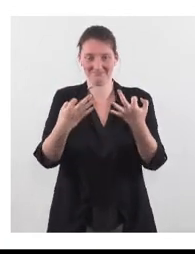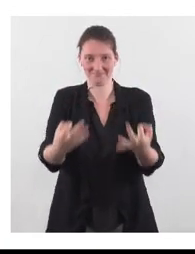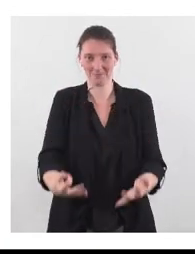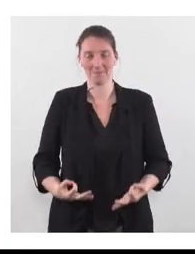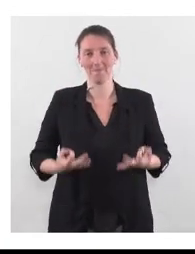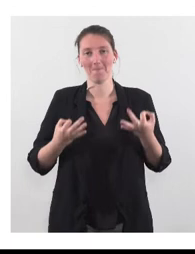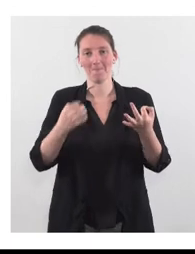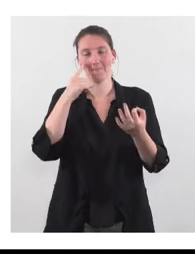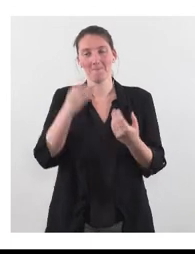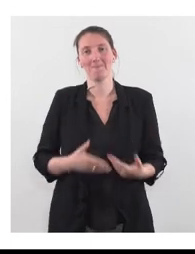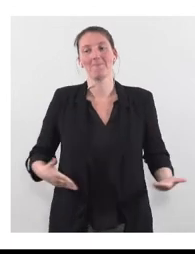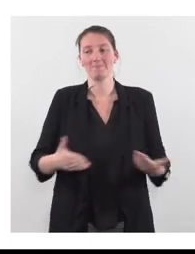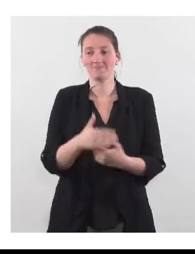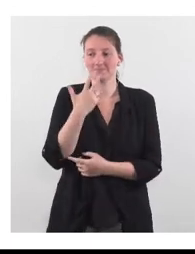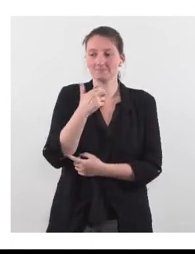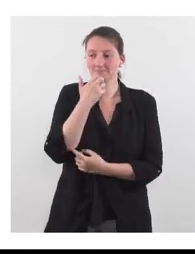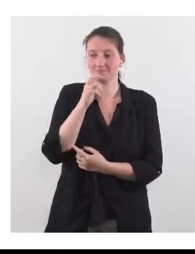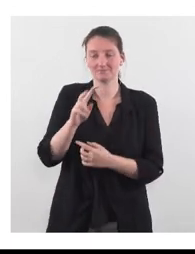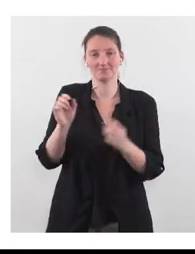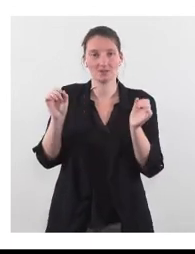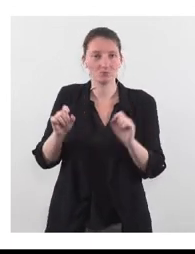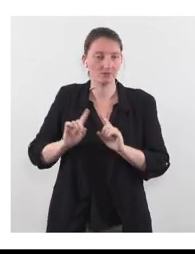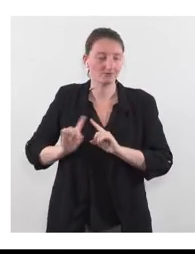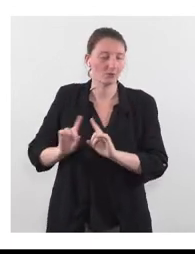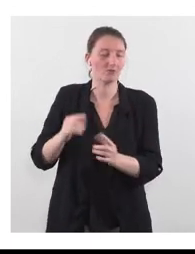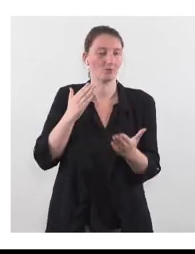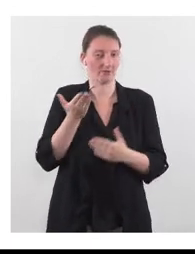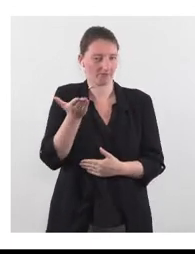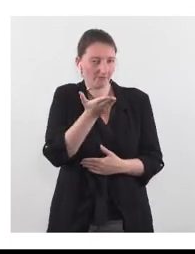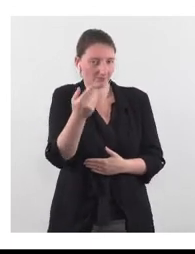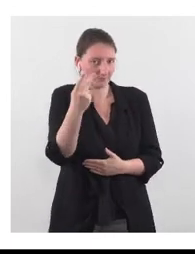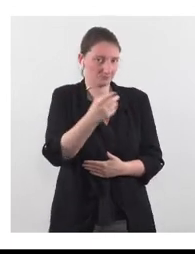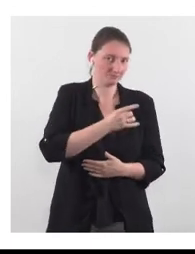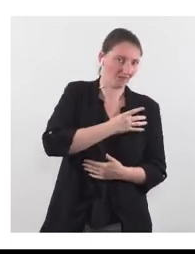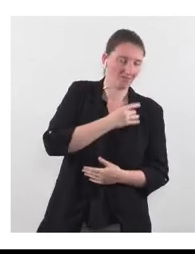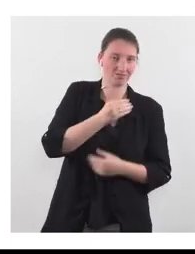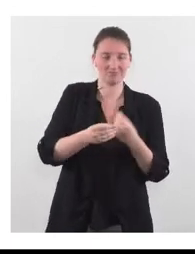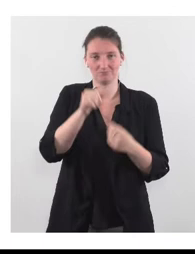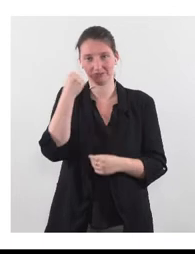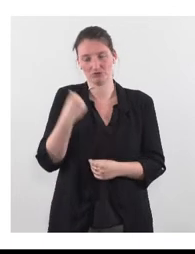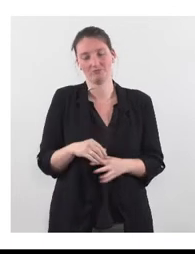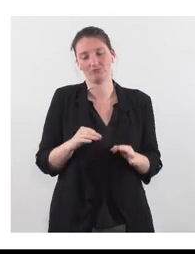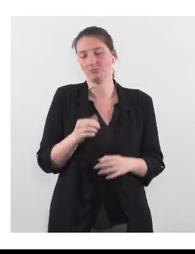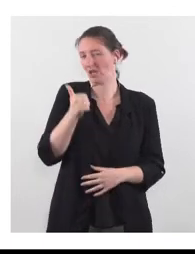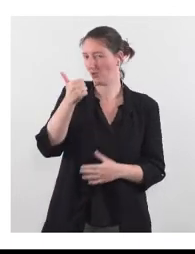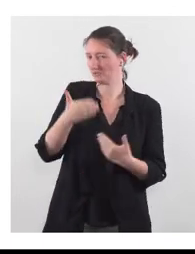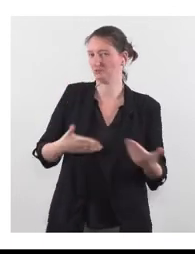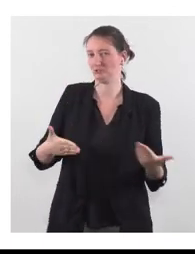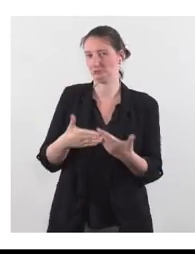avez pour présenter différentes affaires. Mais je vais vous parler d'un cas en